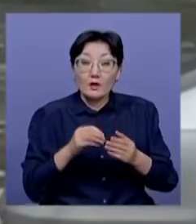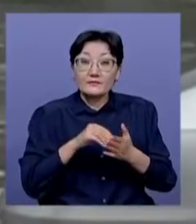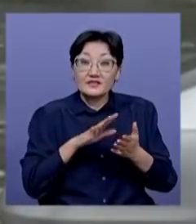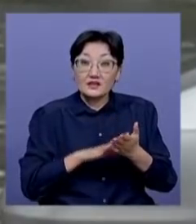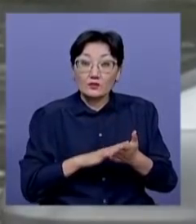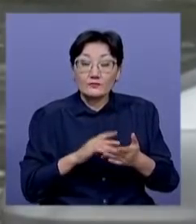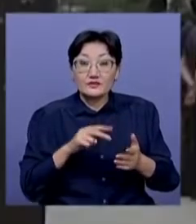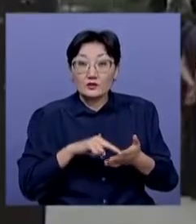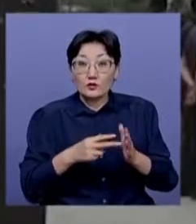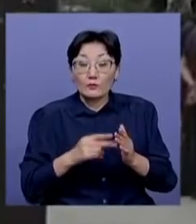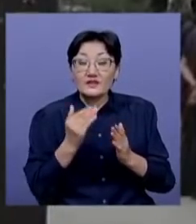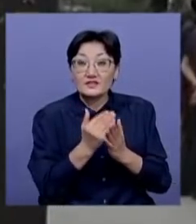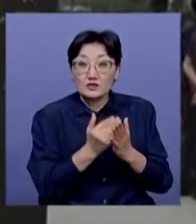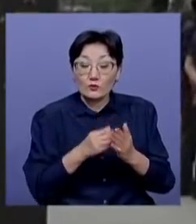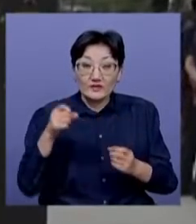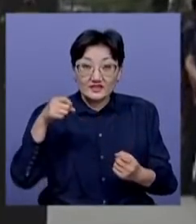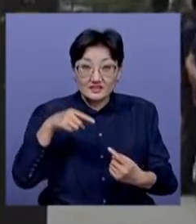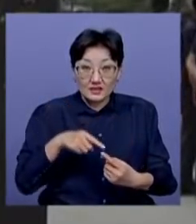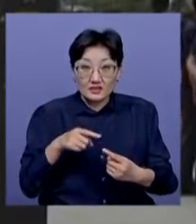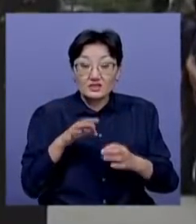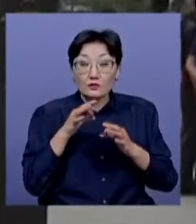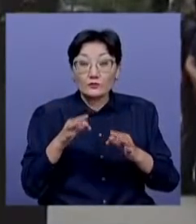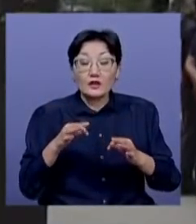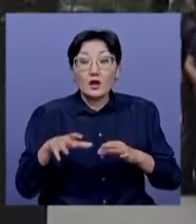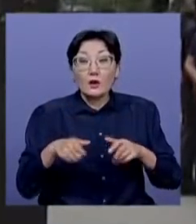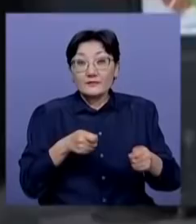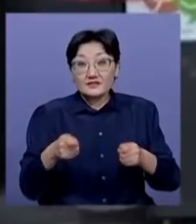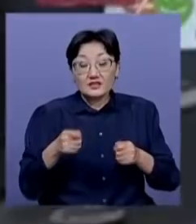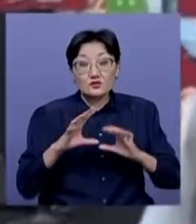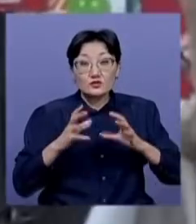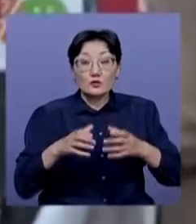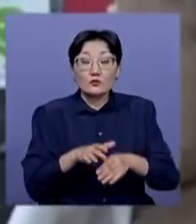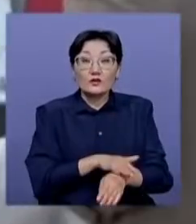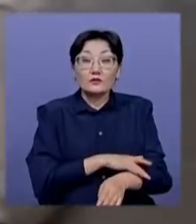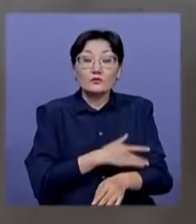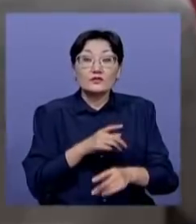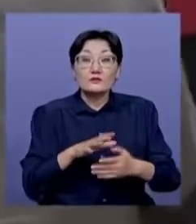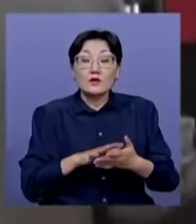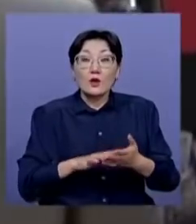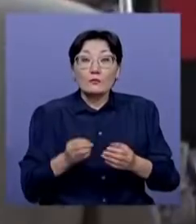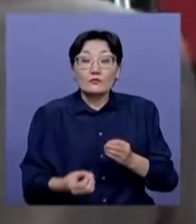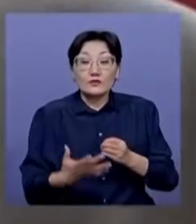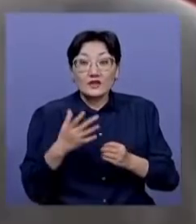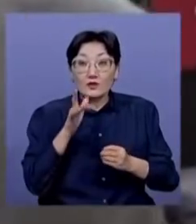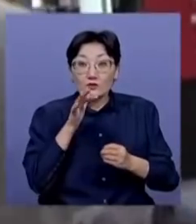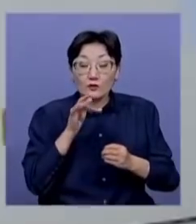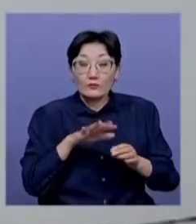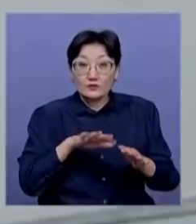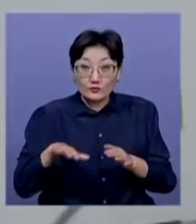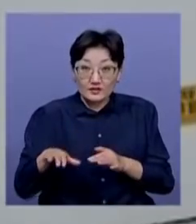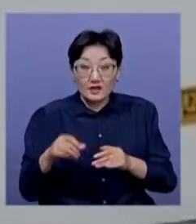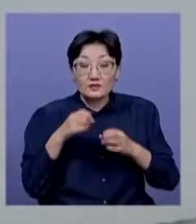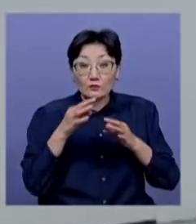белгіленген стратегиялық міндеттерге сәйкес келетінін айтты. Мемлекет басшысы әлемдегі ұзаққа созылған мұнай дәуірінің аяқталып келе жатқанын